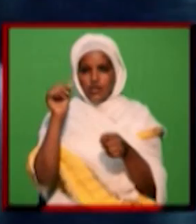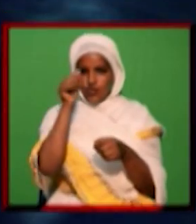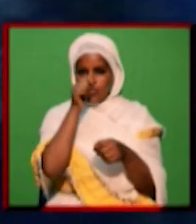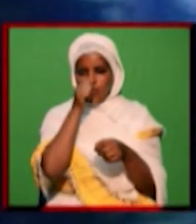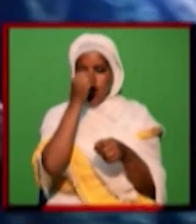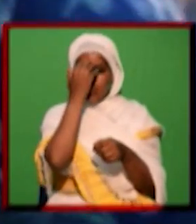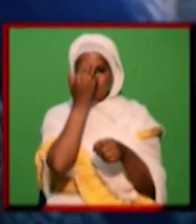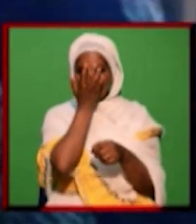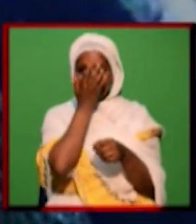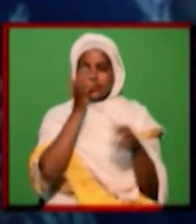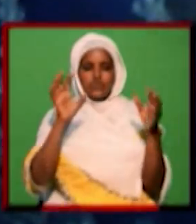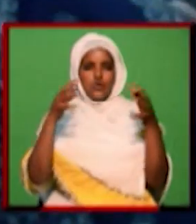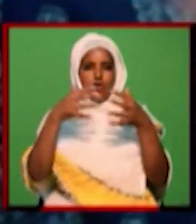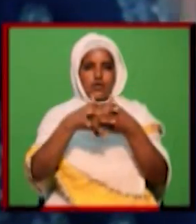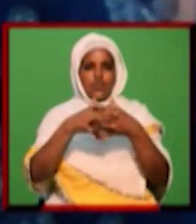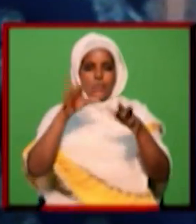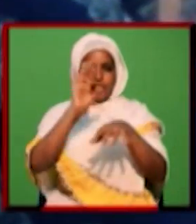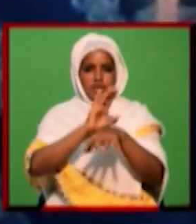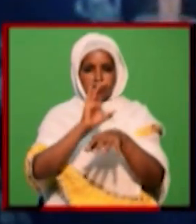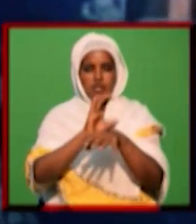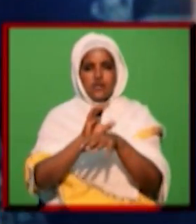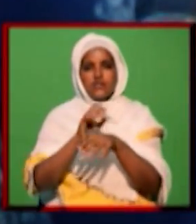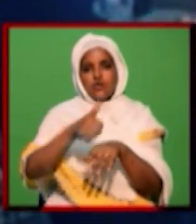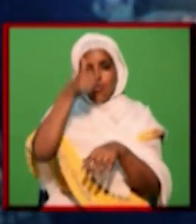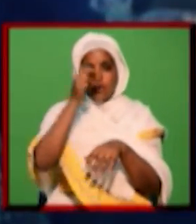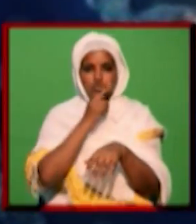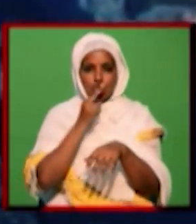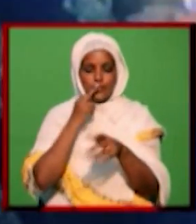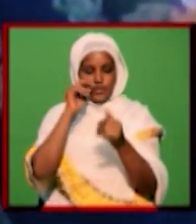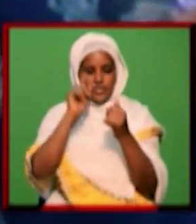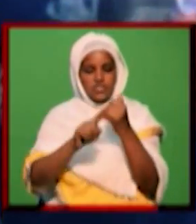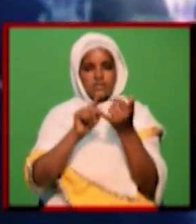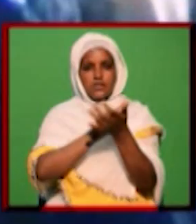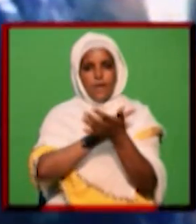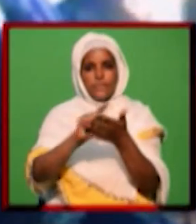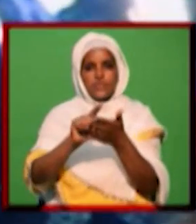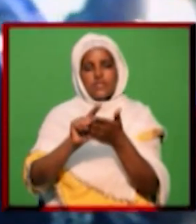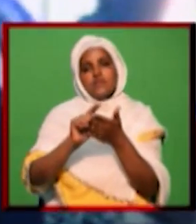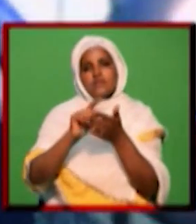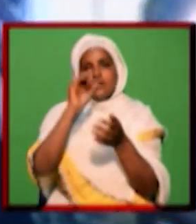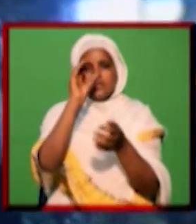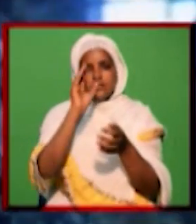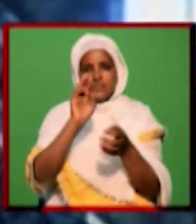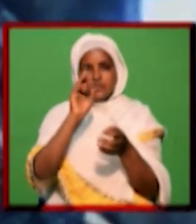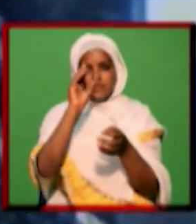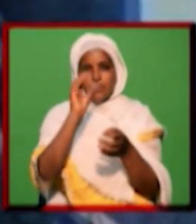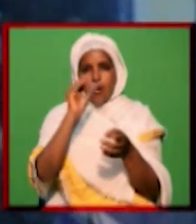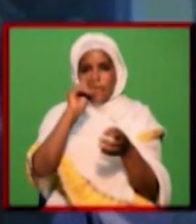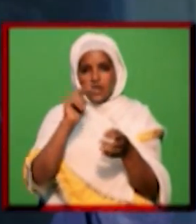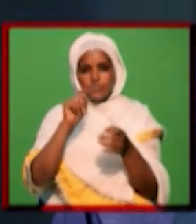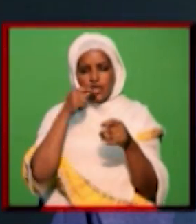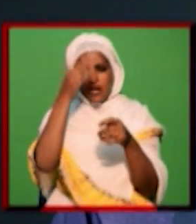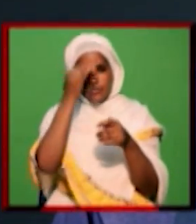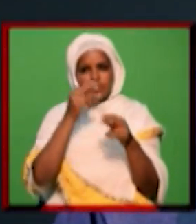የኢትዮጵያ ኦርቶዶክስ ተዋህዶ ቤተክርስቲያን ያብይ ጾምን የመጨረሻ ሳምንት ሰሙነ ህማማት ብላ ለምን ሰየመች?